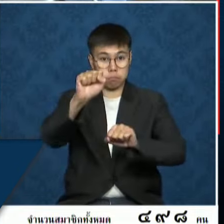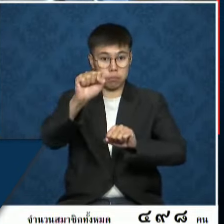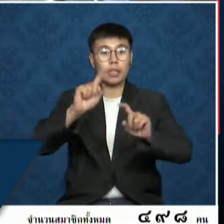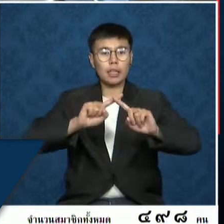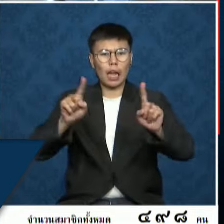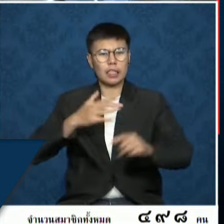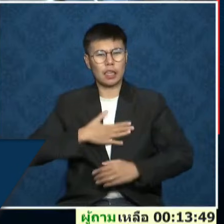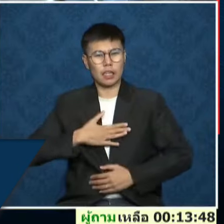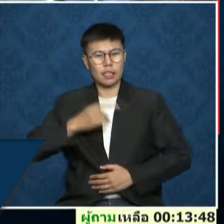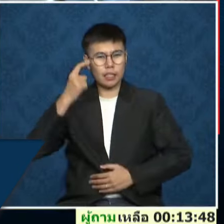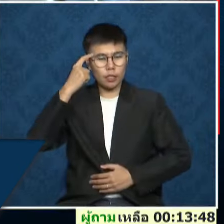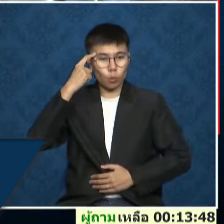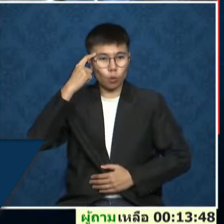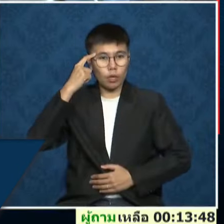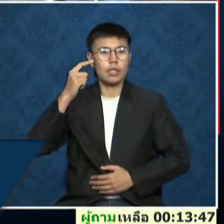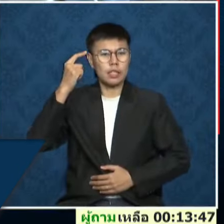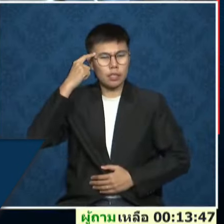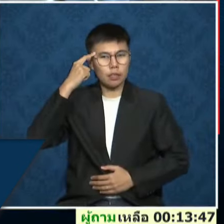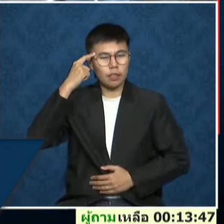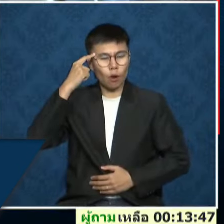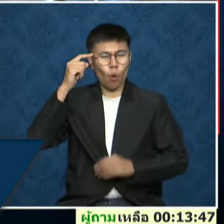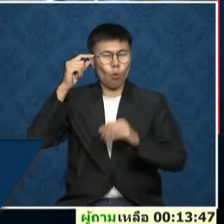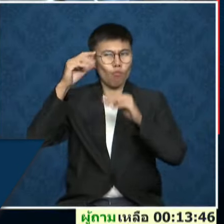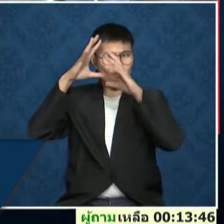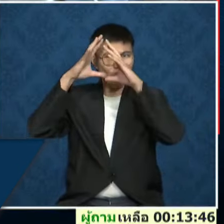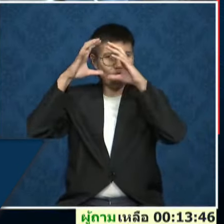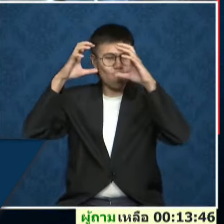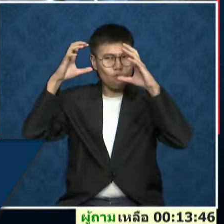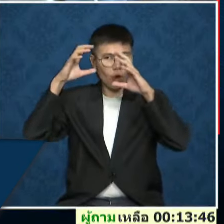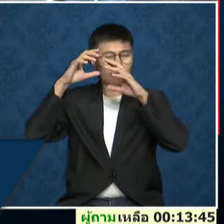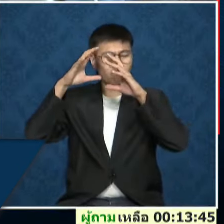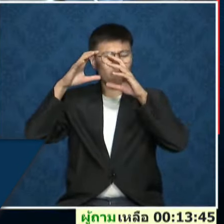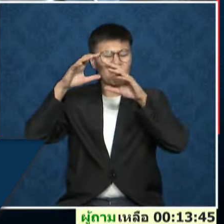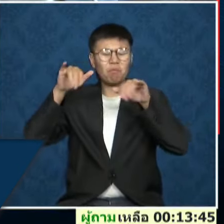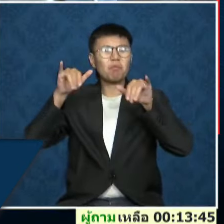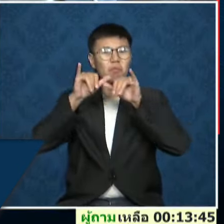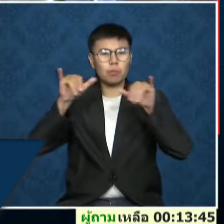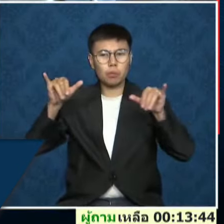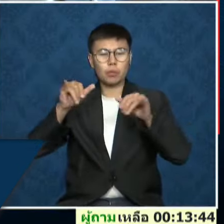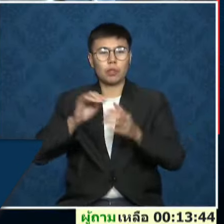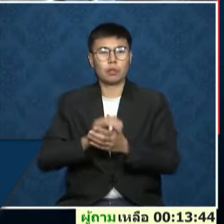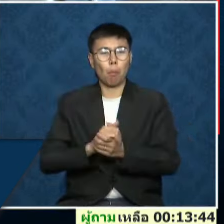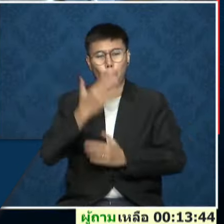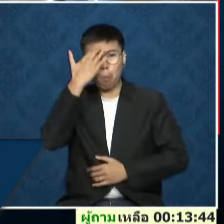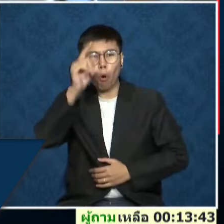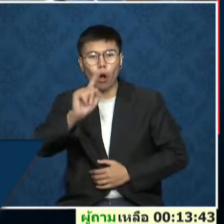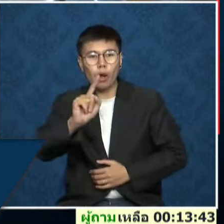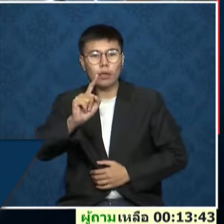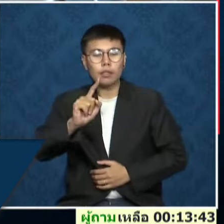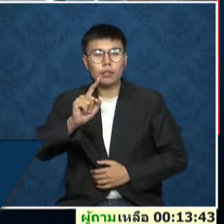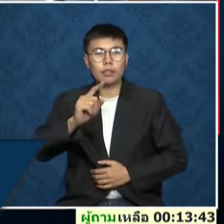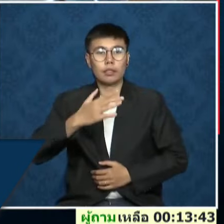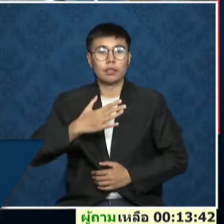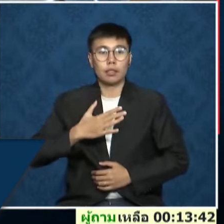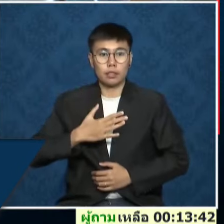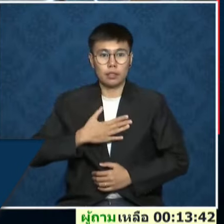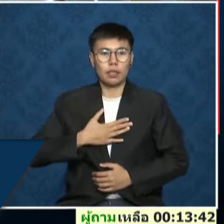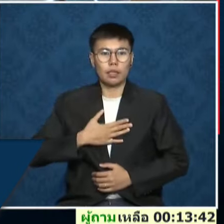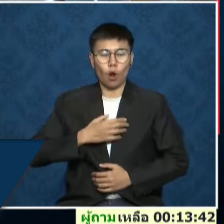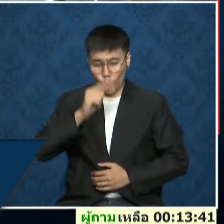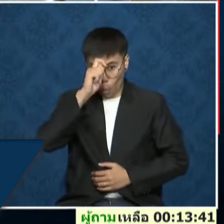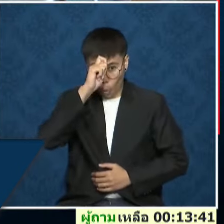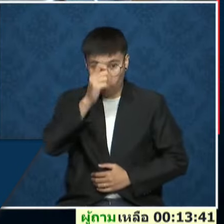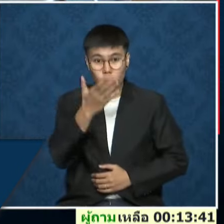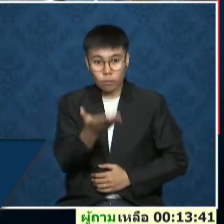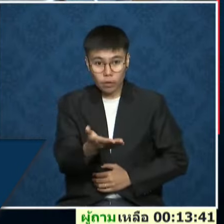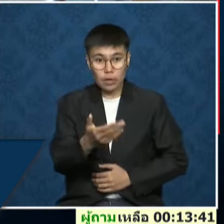ต่ดิฉันคิดว่าดิฉันคงฝันค้างนะคะเพราะอะไรเหรอคะท่านด้วยความเคารพนะคะท่านจ